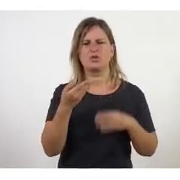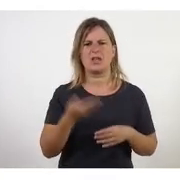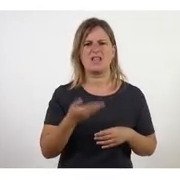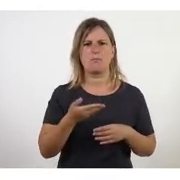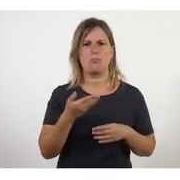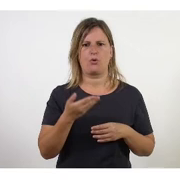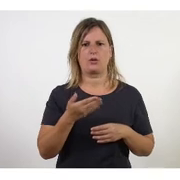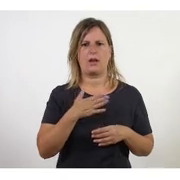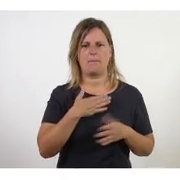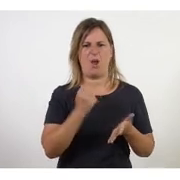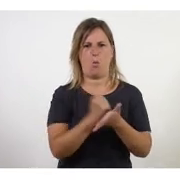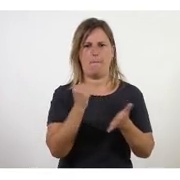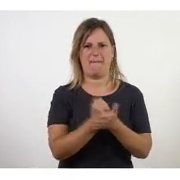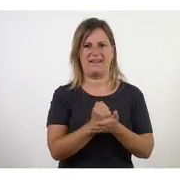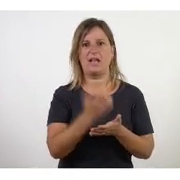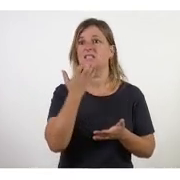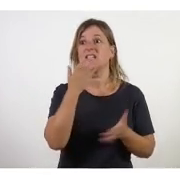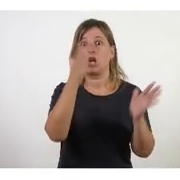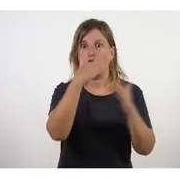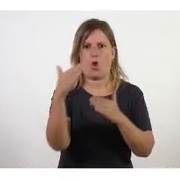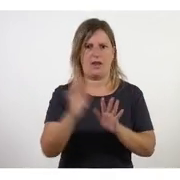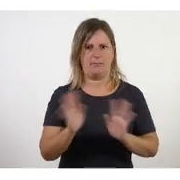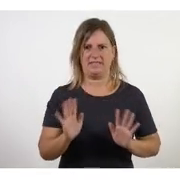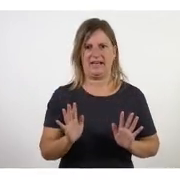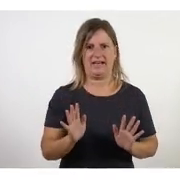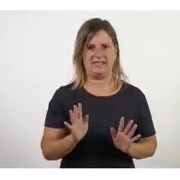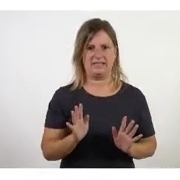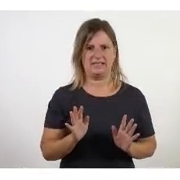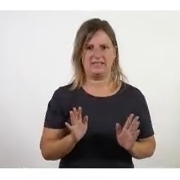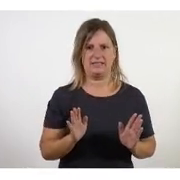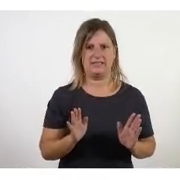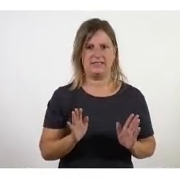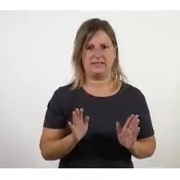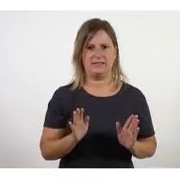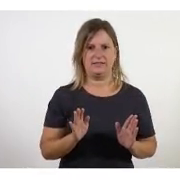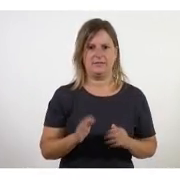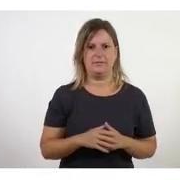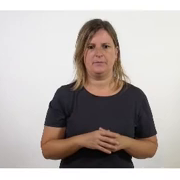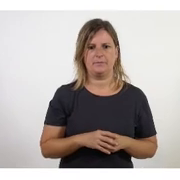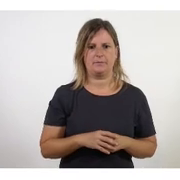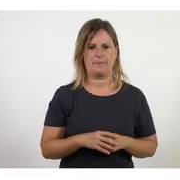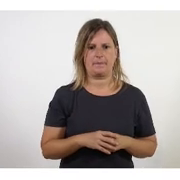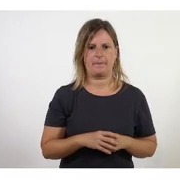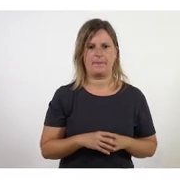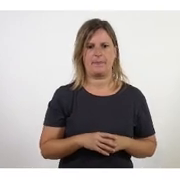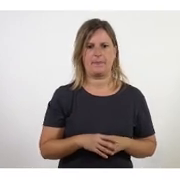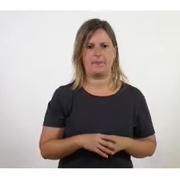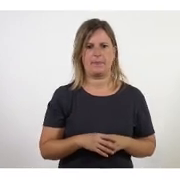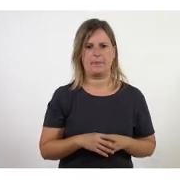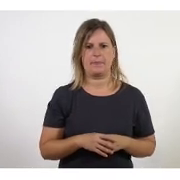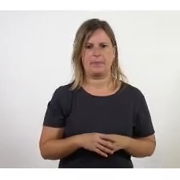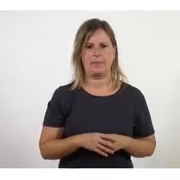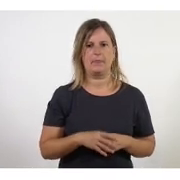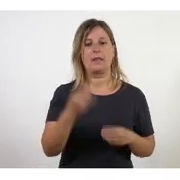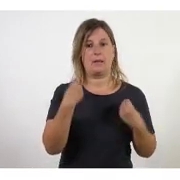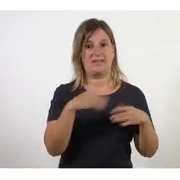hi hagi la nostra marca. Si no ho teniu, no passa res, per descomptat. Doncs, agafem aquest